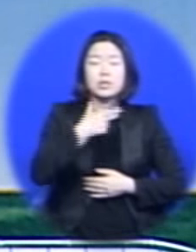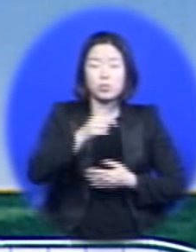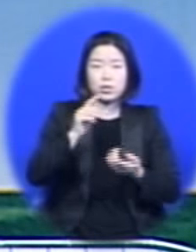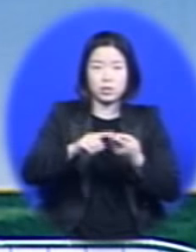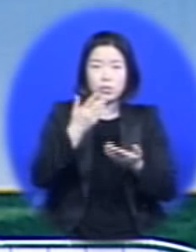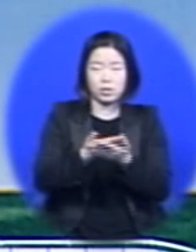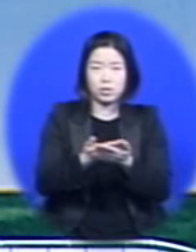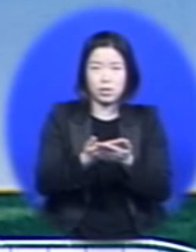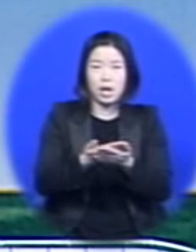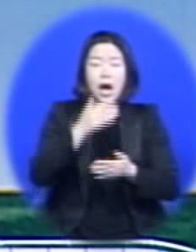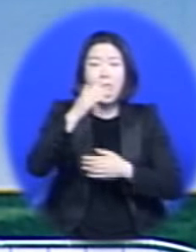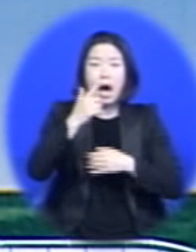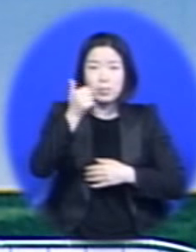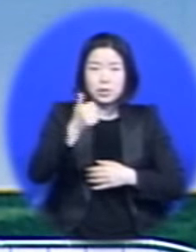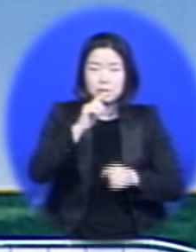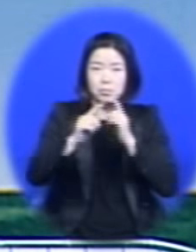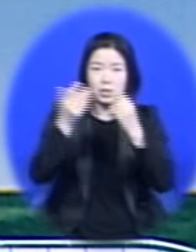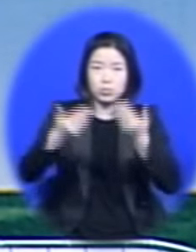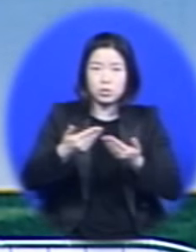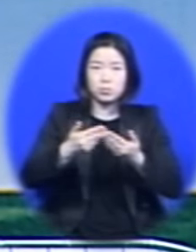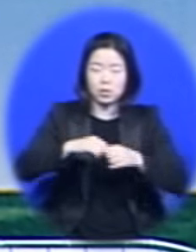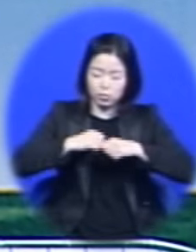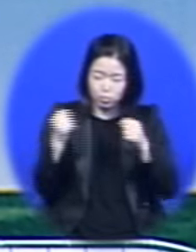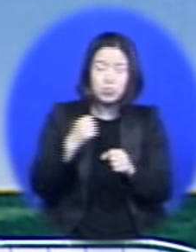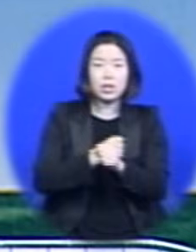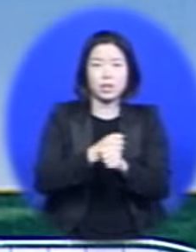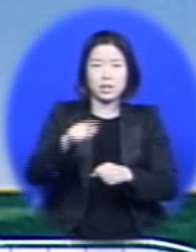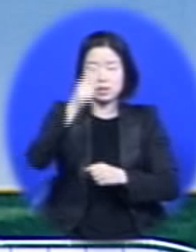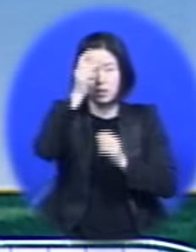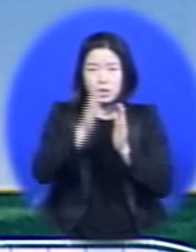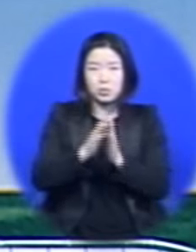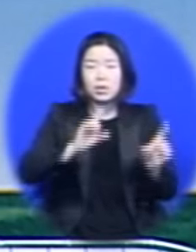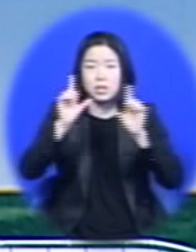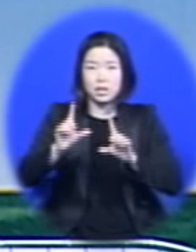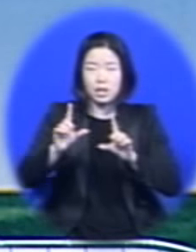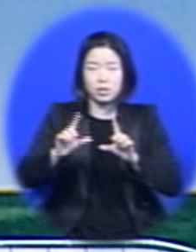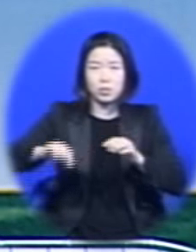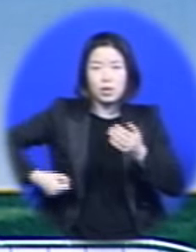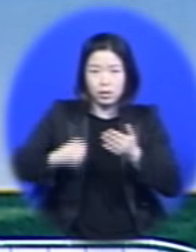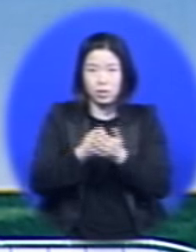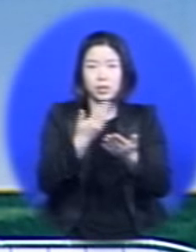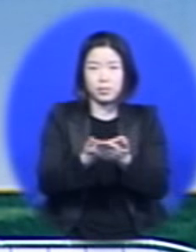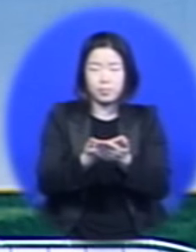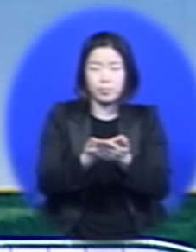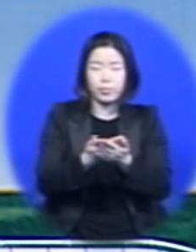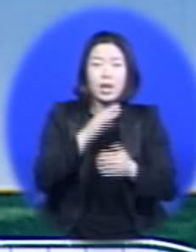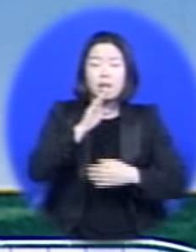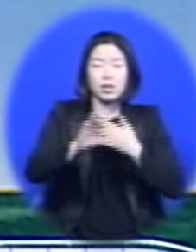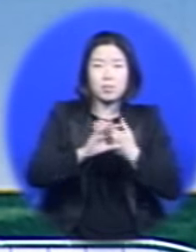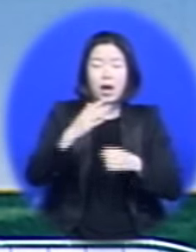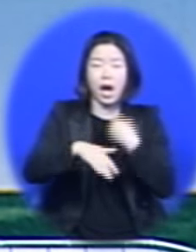저는 온전히 순종하겠습니다. 그 기도로 살기로 결단하시기 바랍니다. 그러면 하나님이